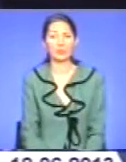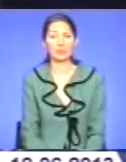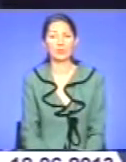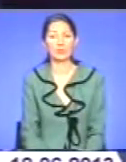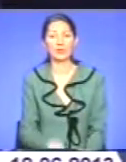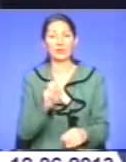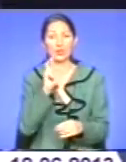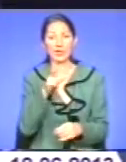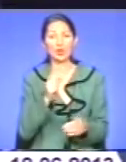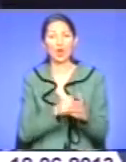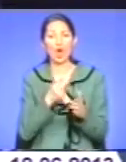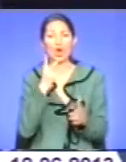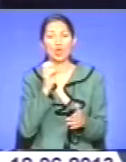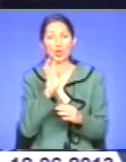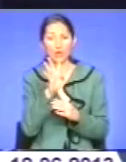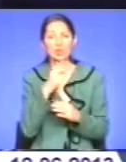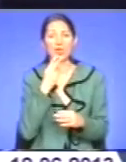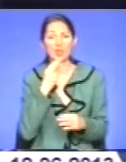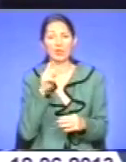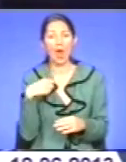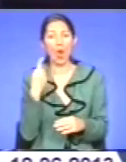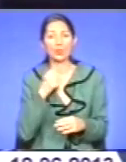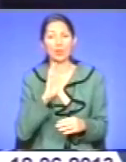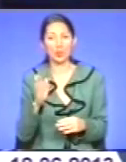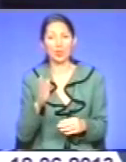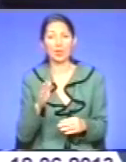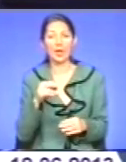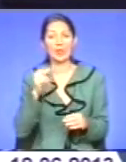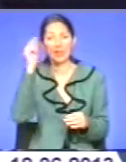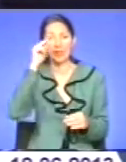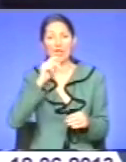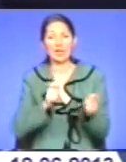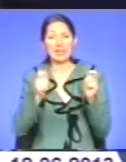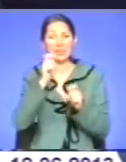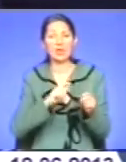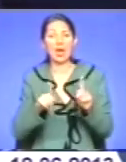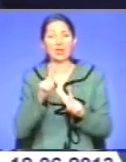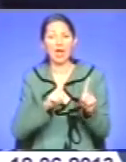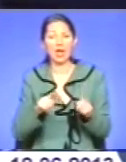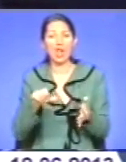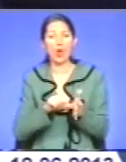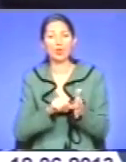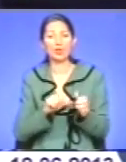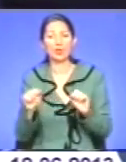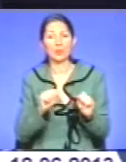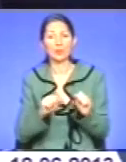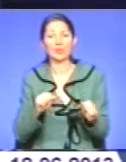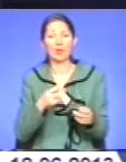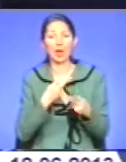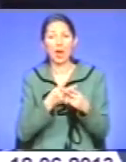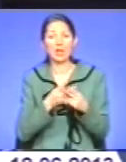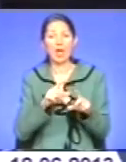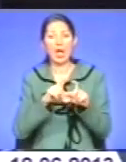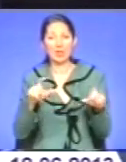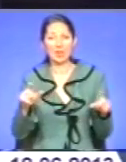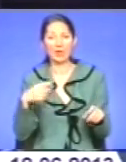З 13 по 14 червня в області відбудеться навчальна семінарна рада за участю керівників пенітенціарних закладів